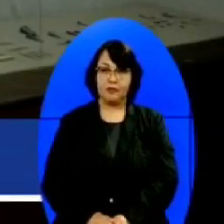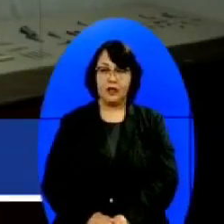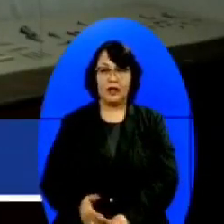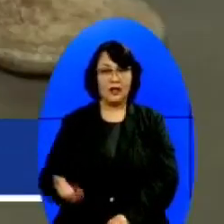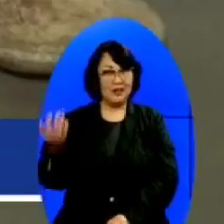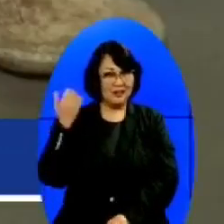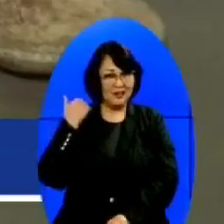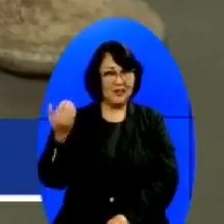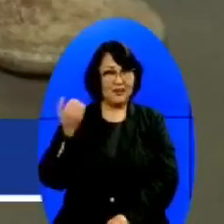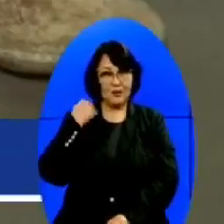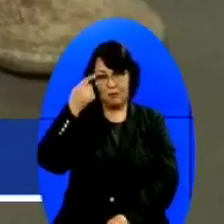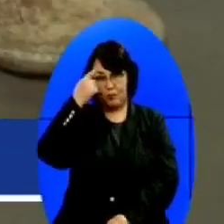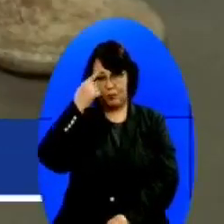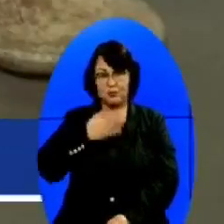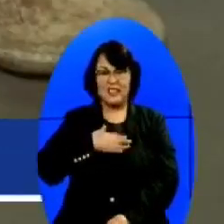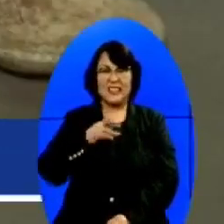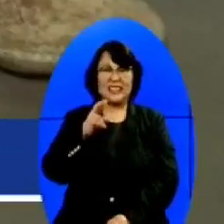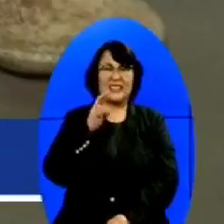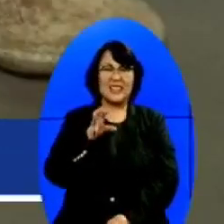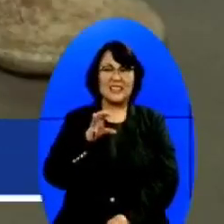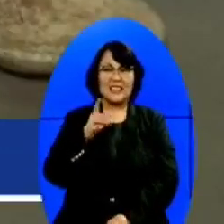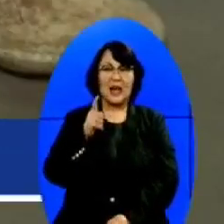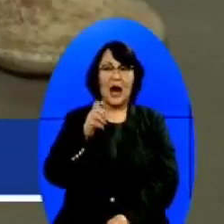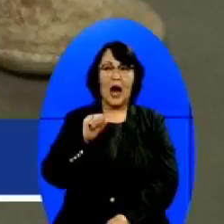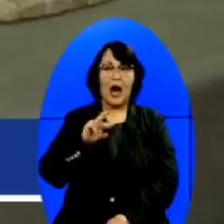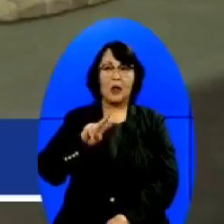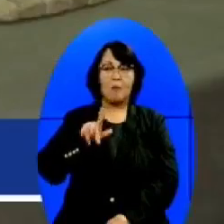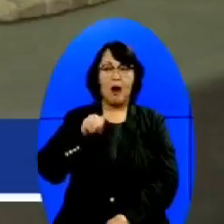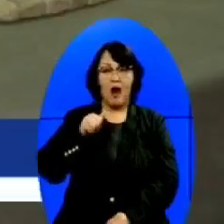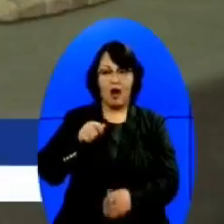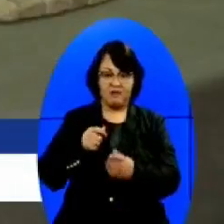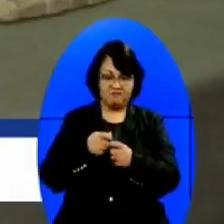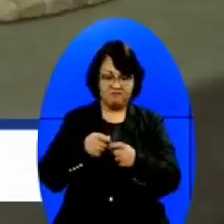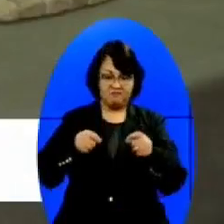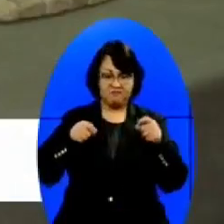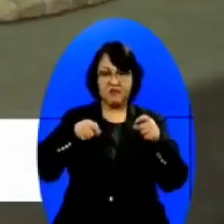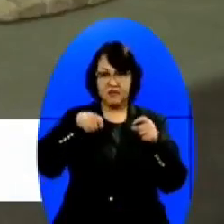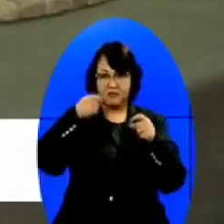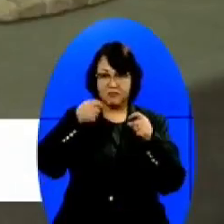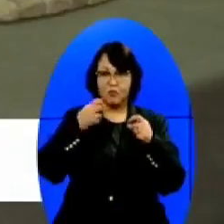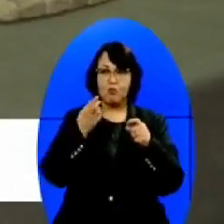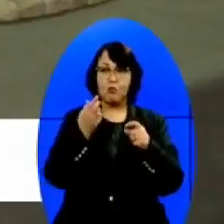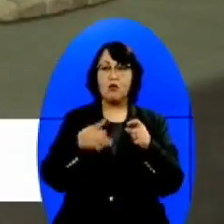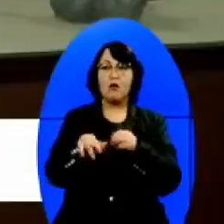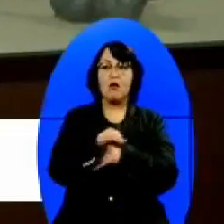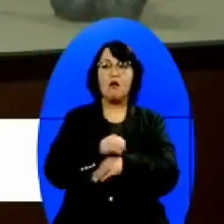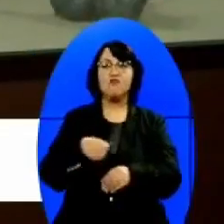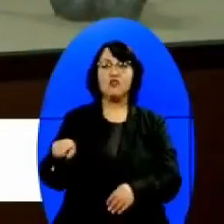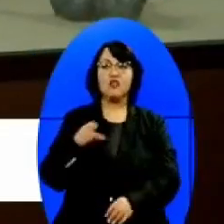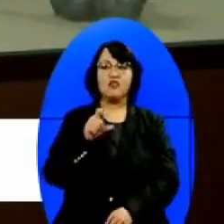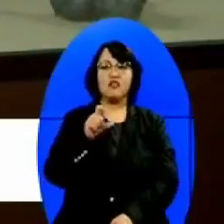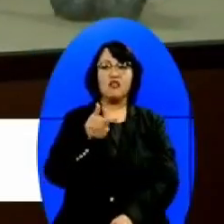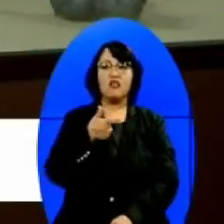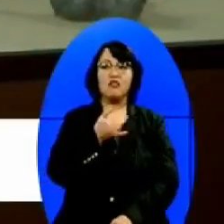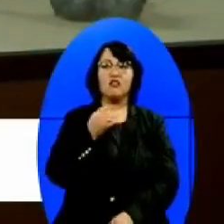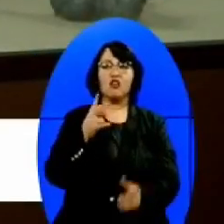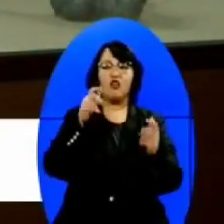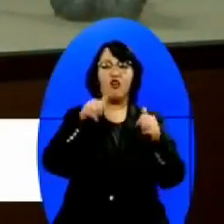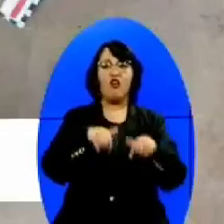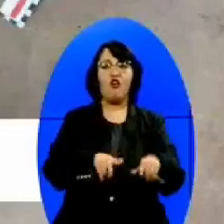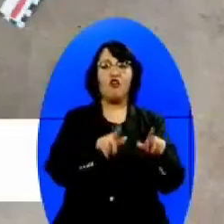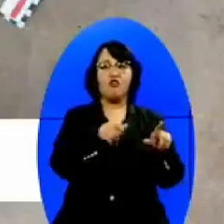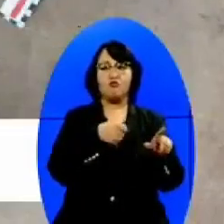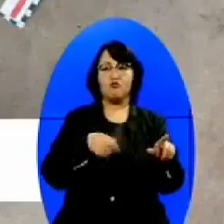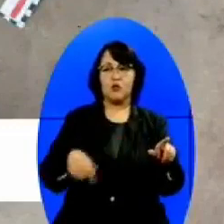Эртний монголчууд чамиг хэлбэрийн ясан халбагыг хэрэглэж байсан Булган аймгийн Игийн голоос олдсон эдгээр эдлүүдээс нотлогдож байна. Игийн голоос